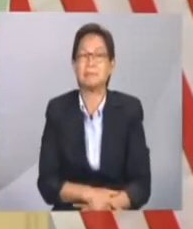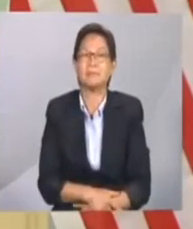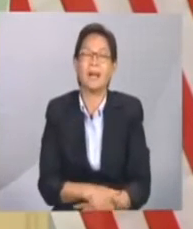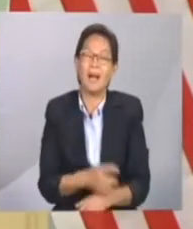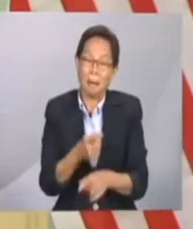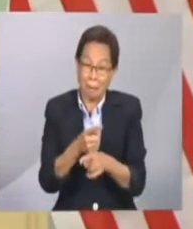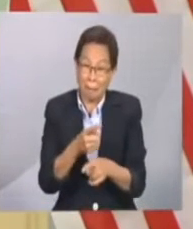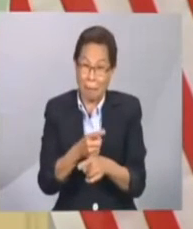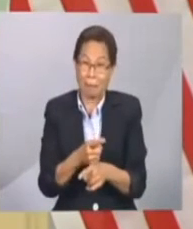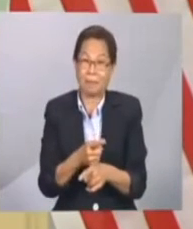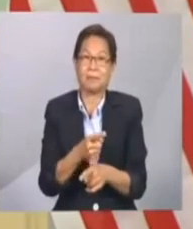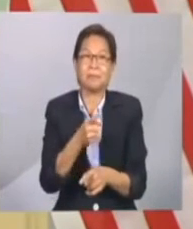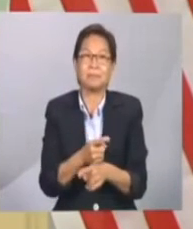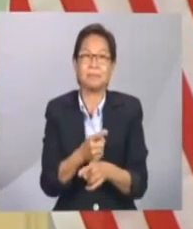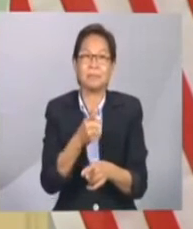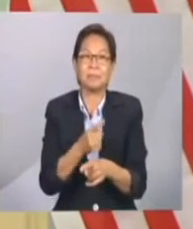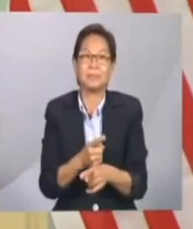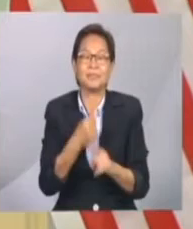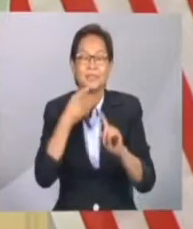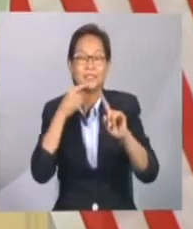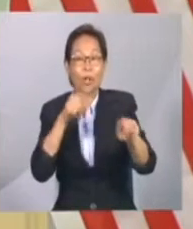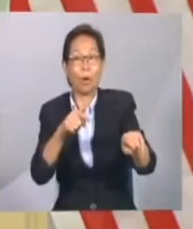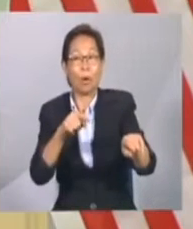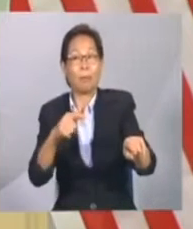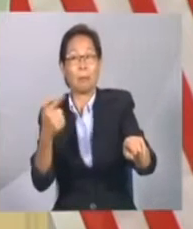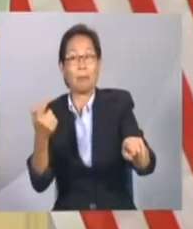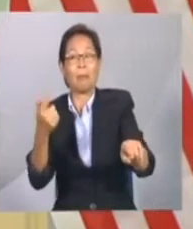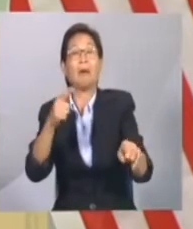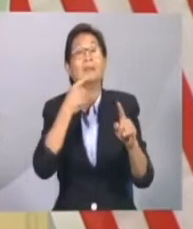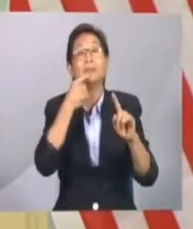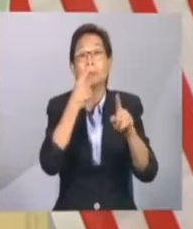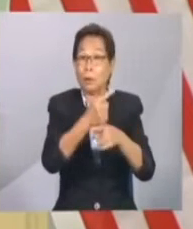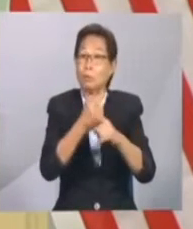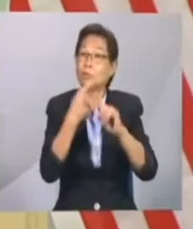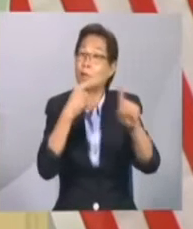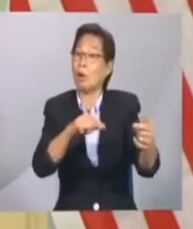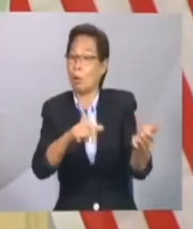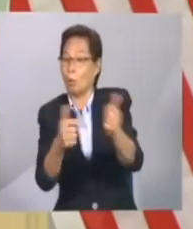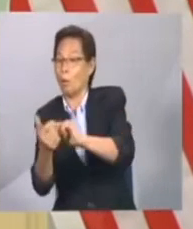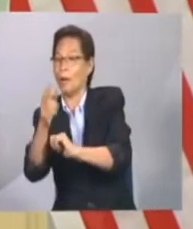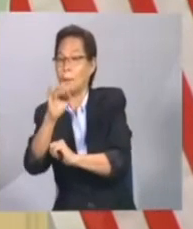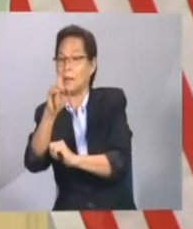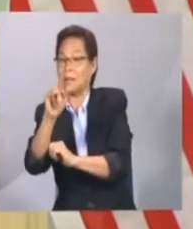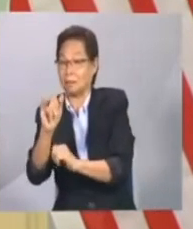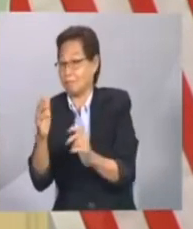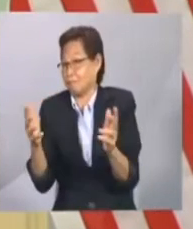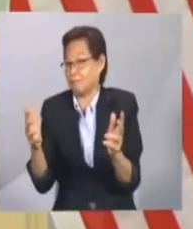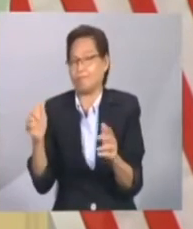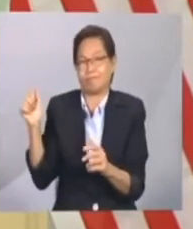ini patutnya dijawab oleh MIT. Ya. Dari segi